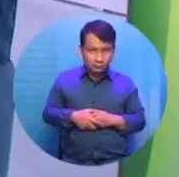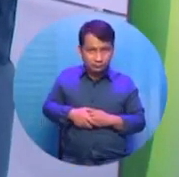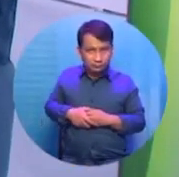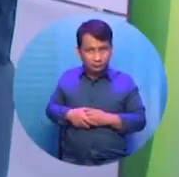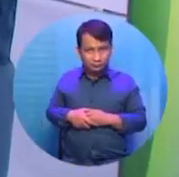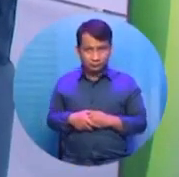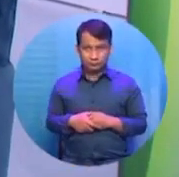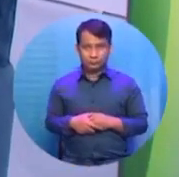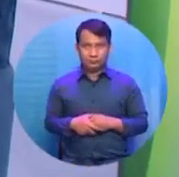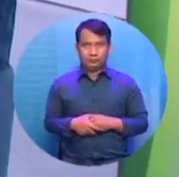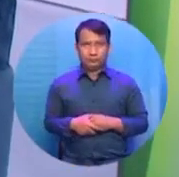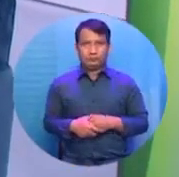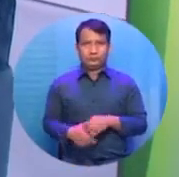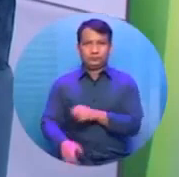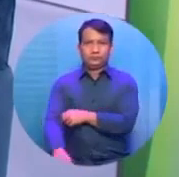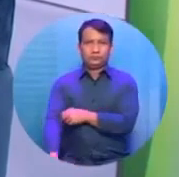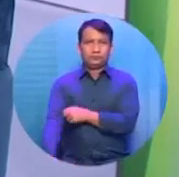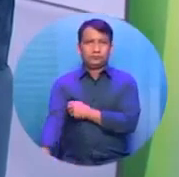Okay.